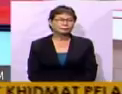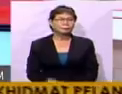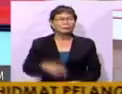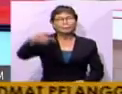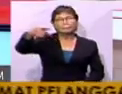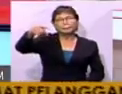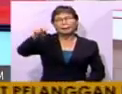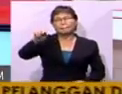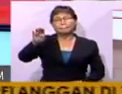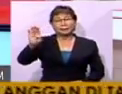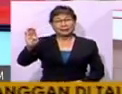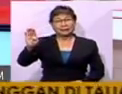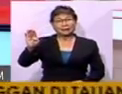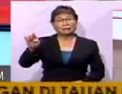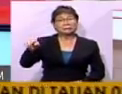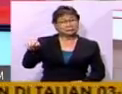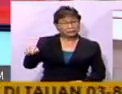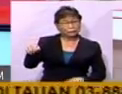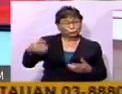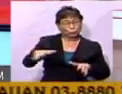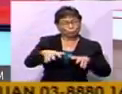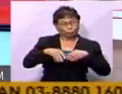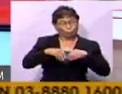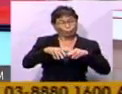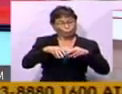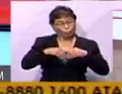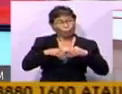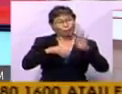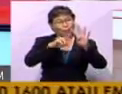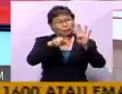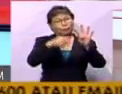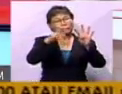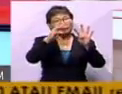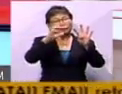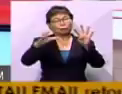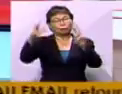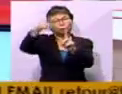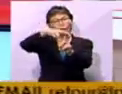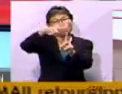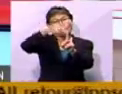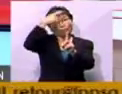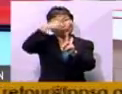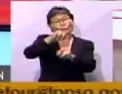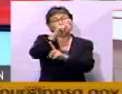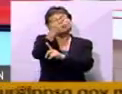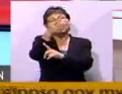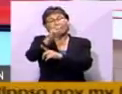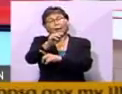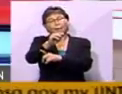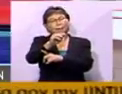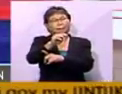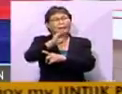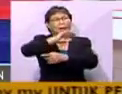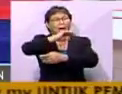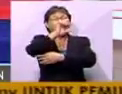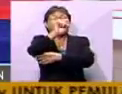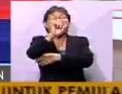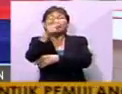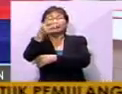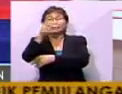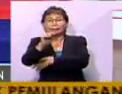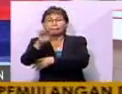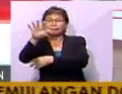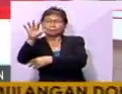Permodalan Nasional Berhad PNB telah menerima 4,600 permohonan bagi skim amanah dana anak Malaysia